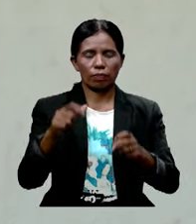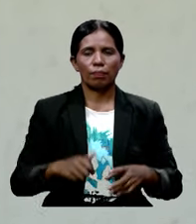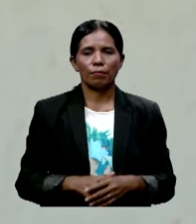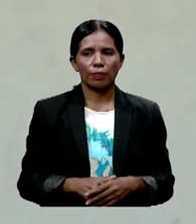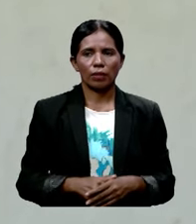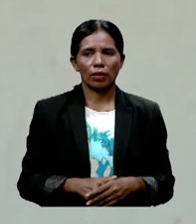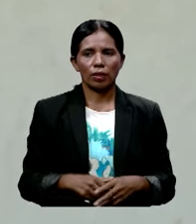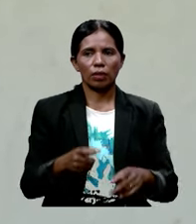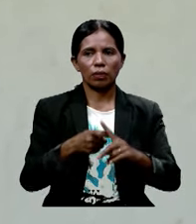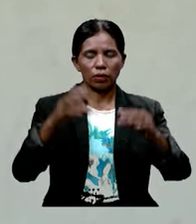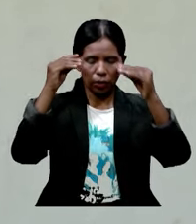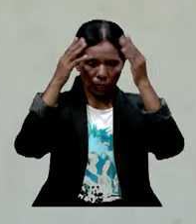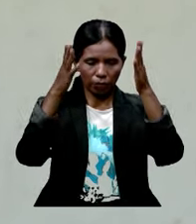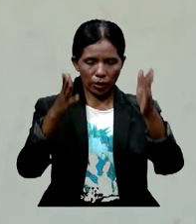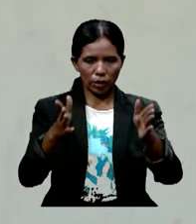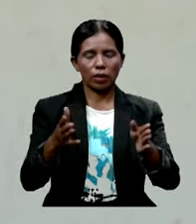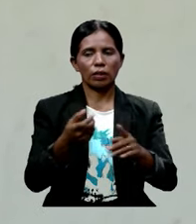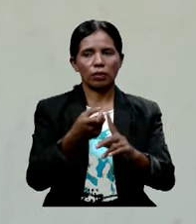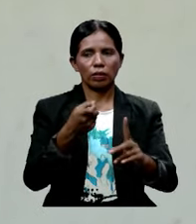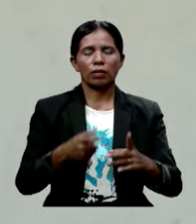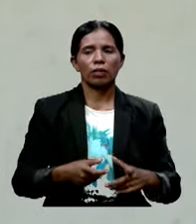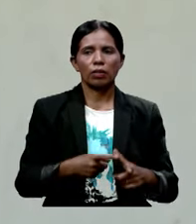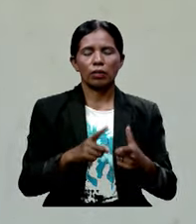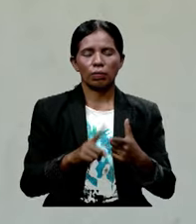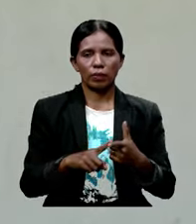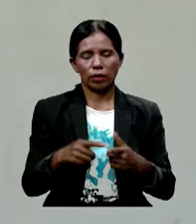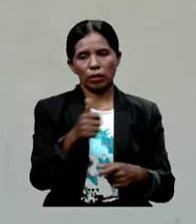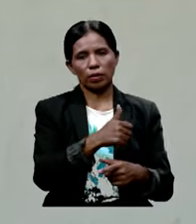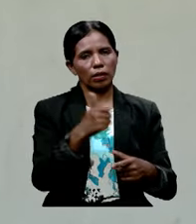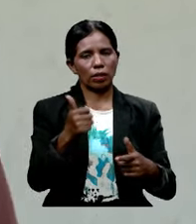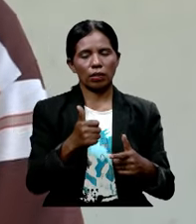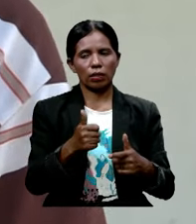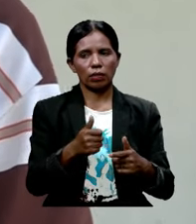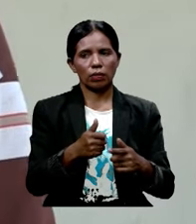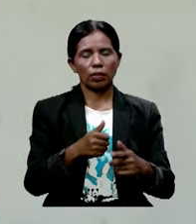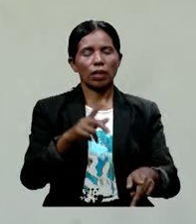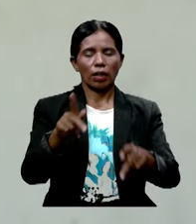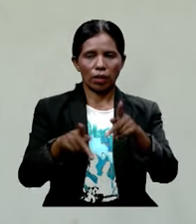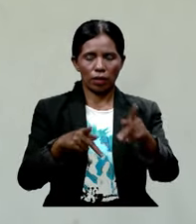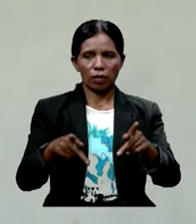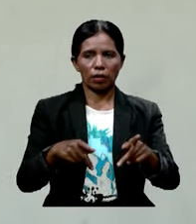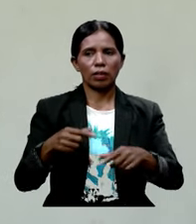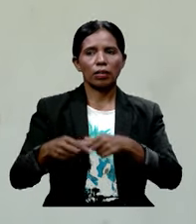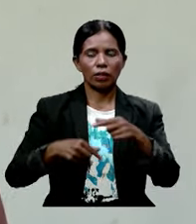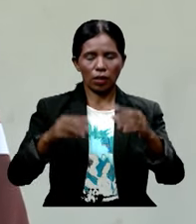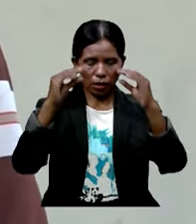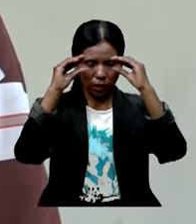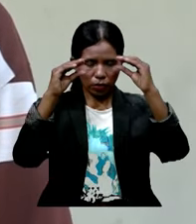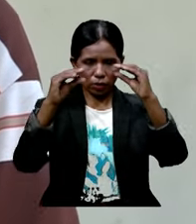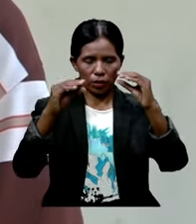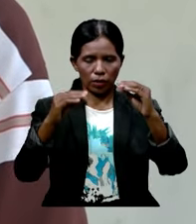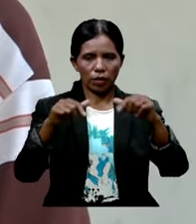area profesor nian duni. E balu engineer mus mai wan prahandor